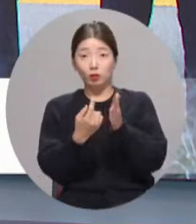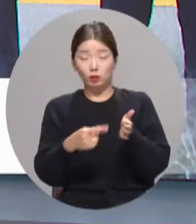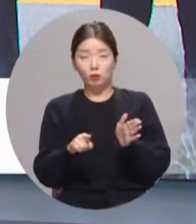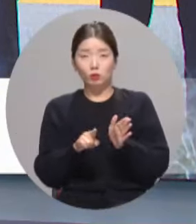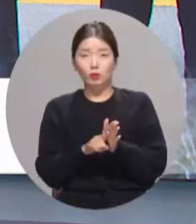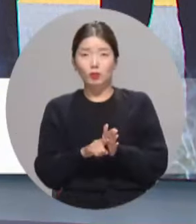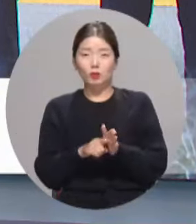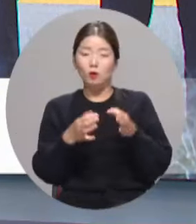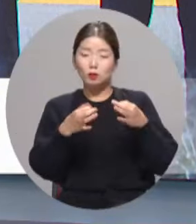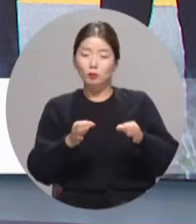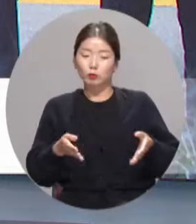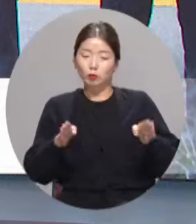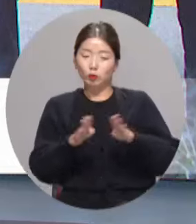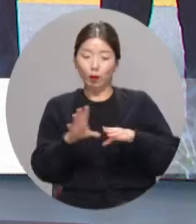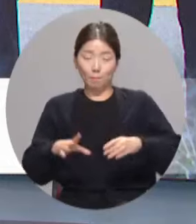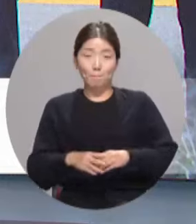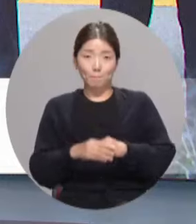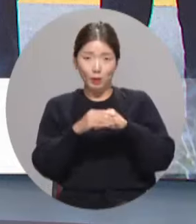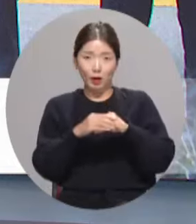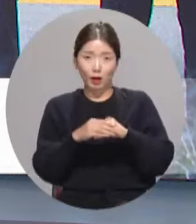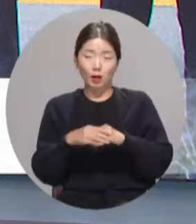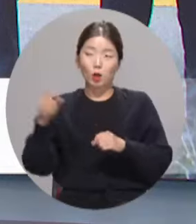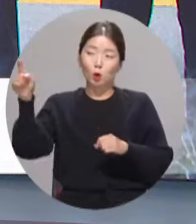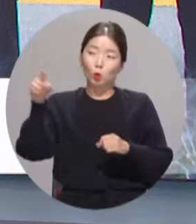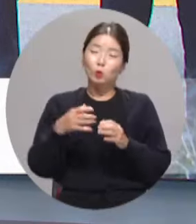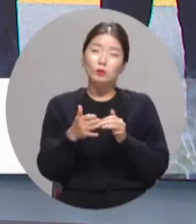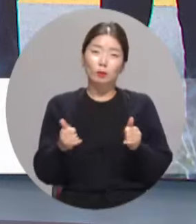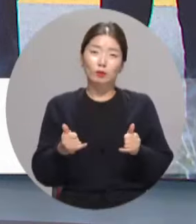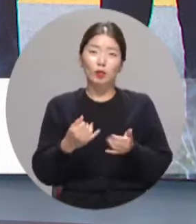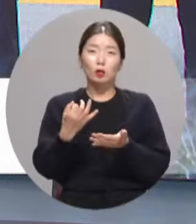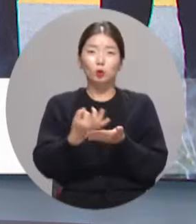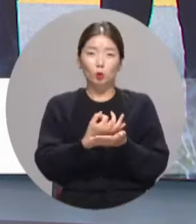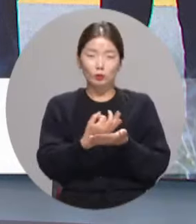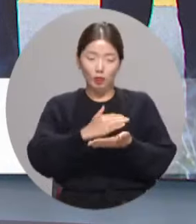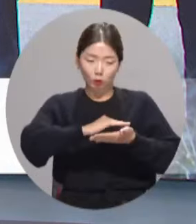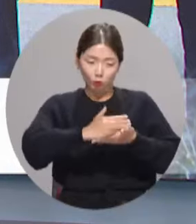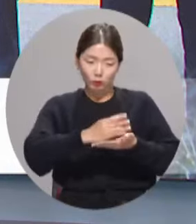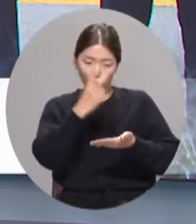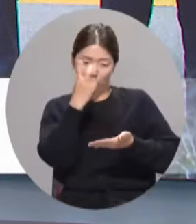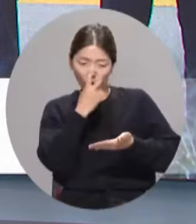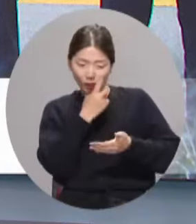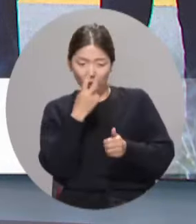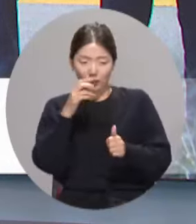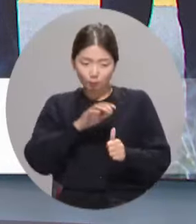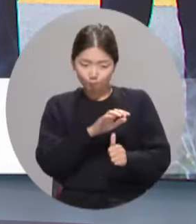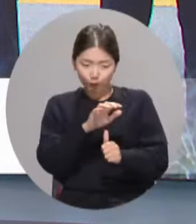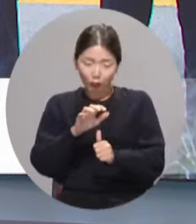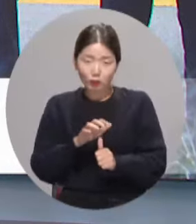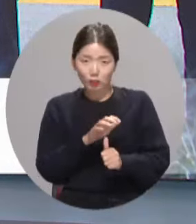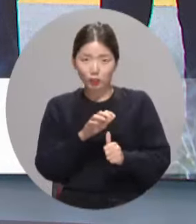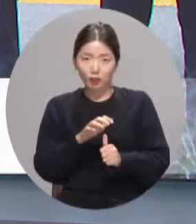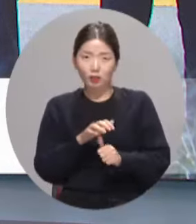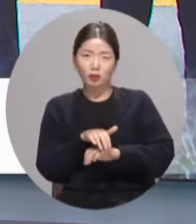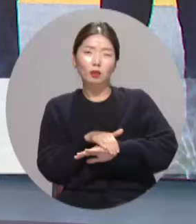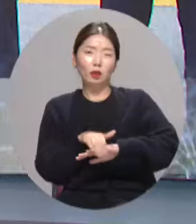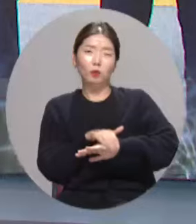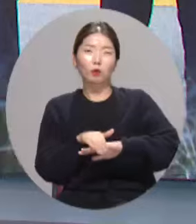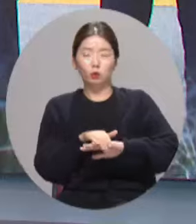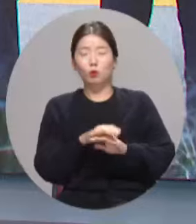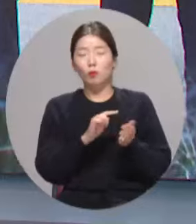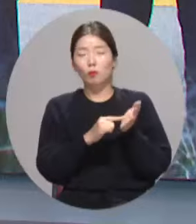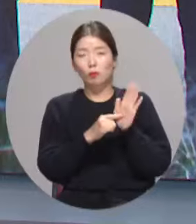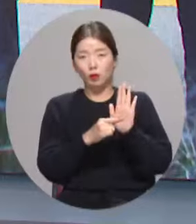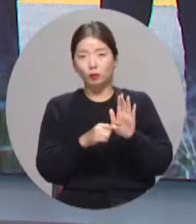위해 금융기관과 협력해 계절 노동자의 급여 통장을 관리 그리고 감시하겠다는 고육지책까지